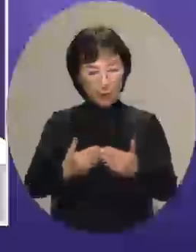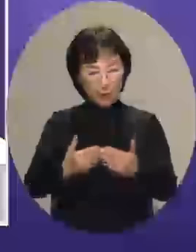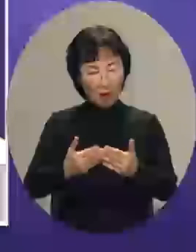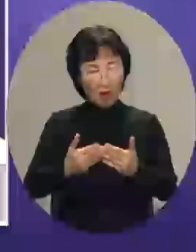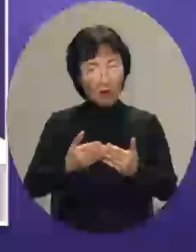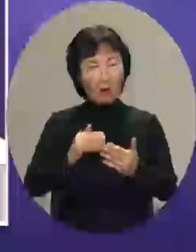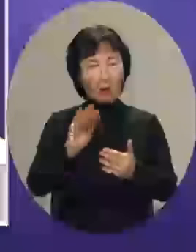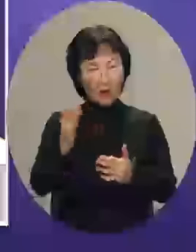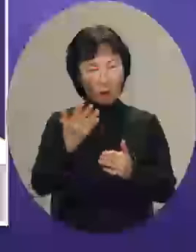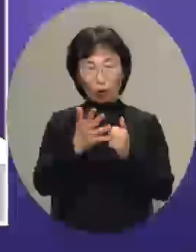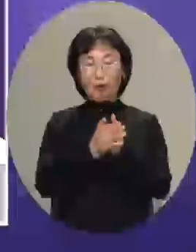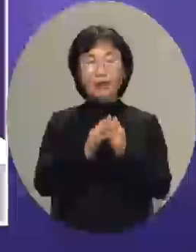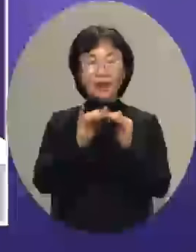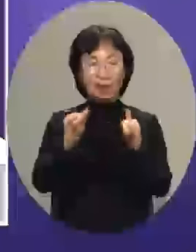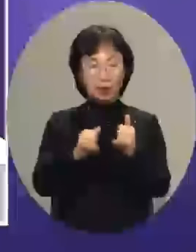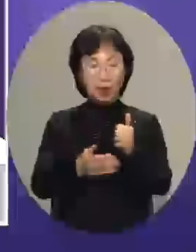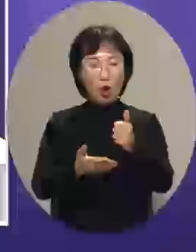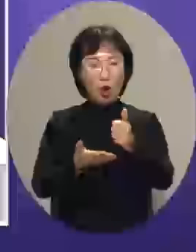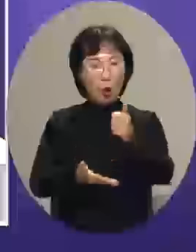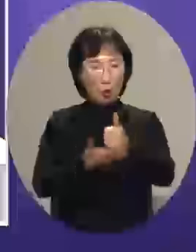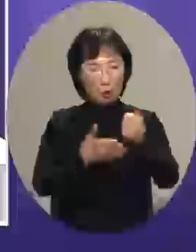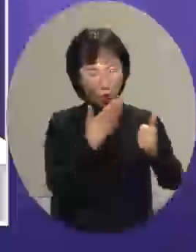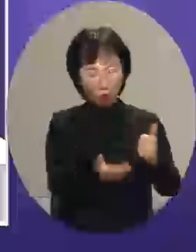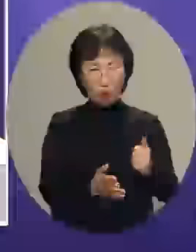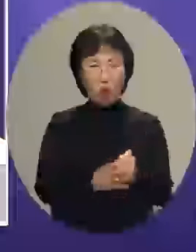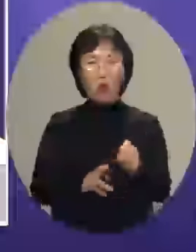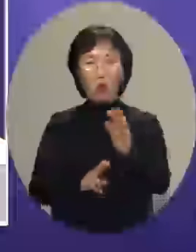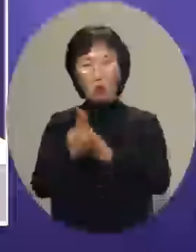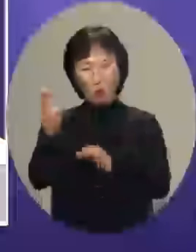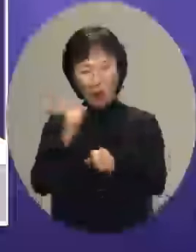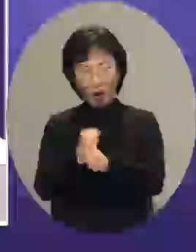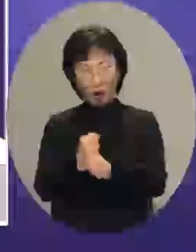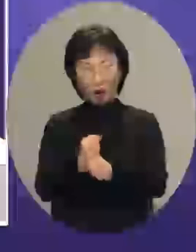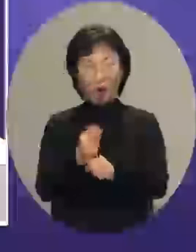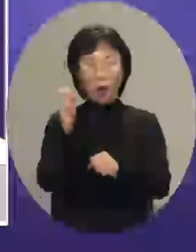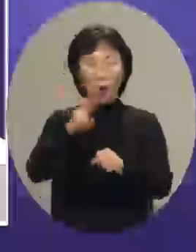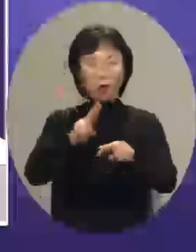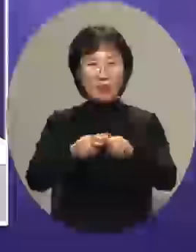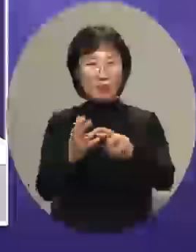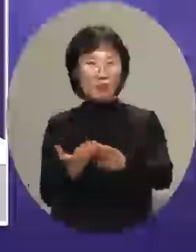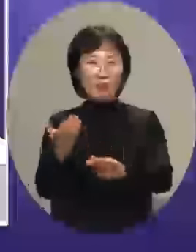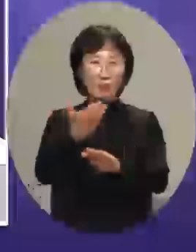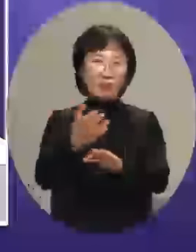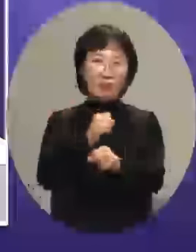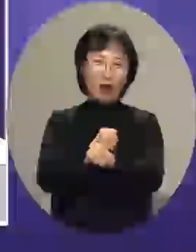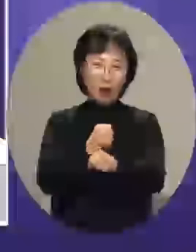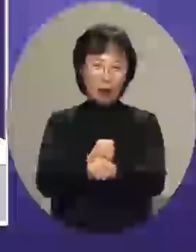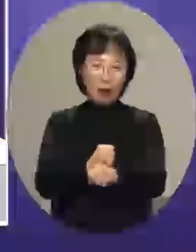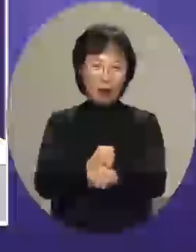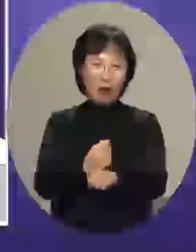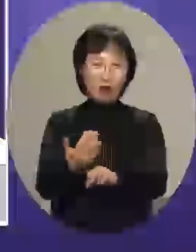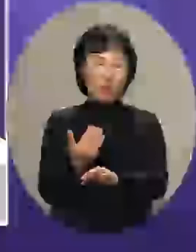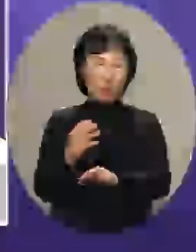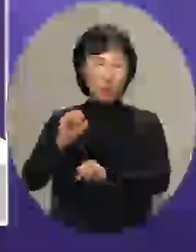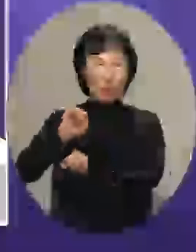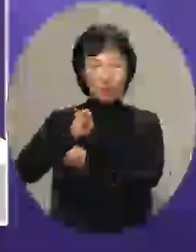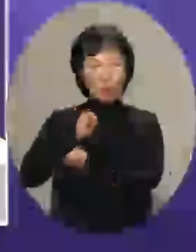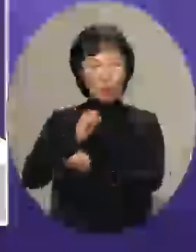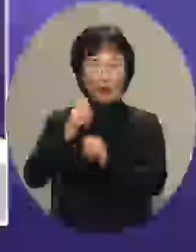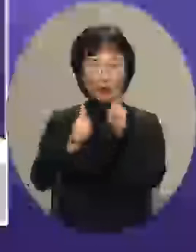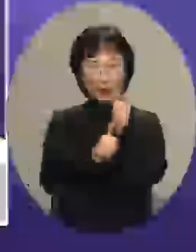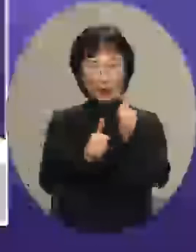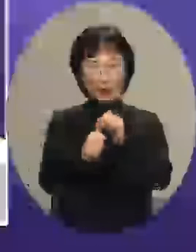시키고 도대체 승진을 시키고 손준성은 승진을 시키고 또 국방부 전 차관은